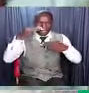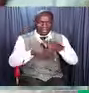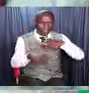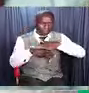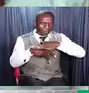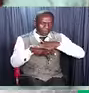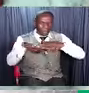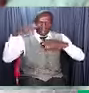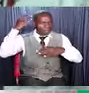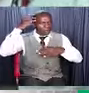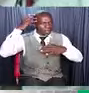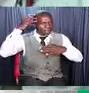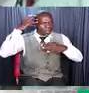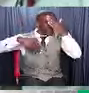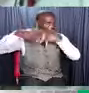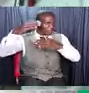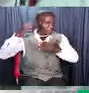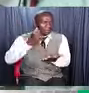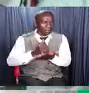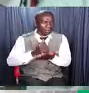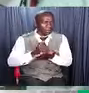Asante Baba, tunakushukuru.